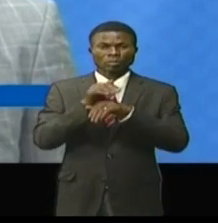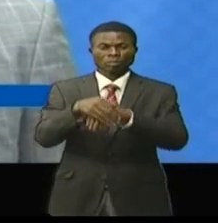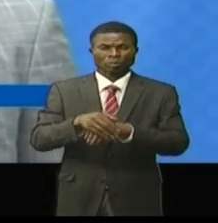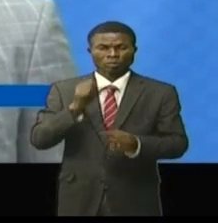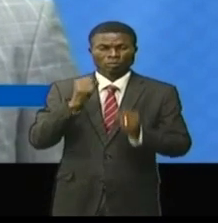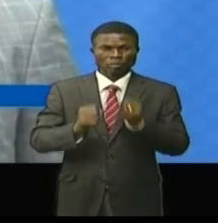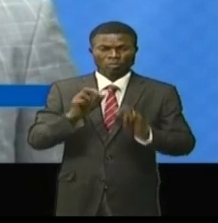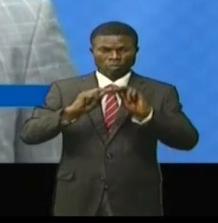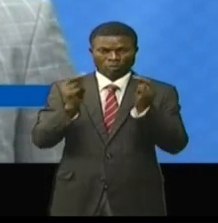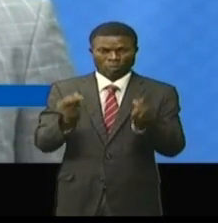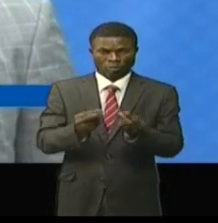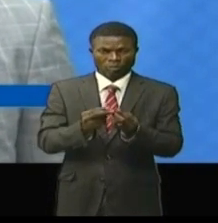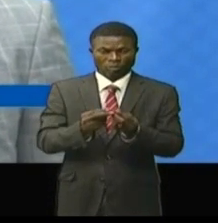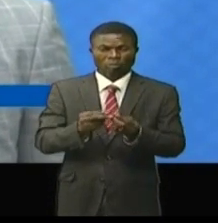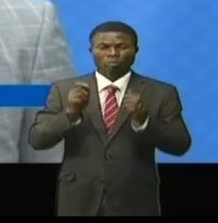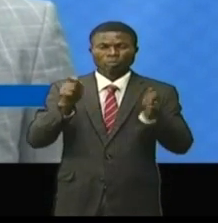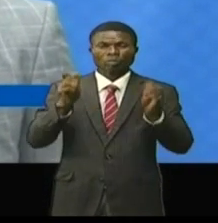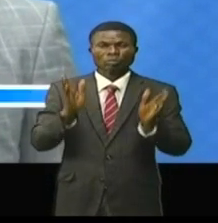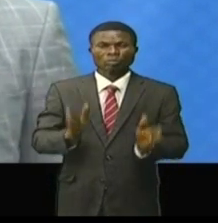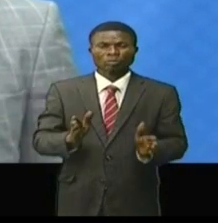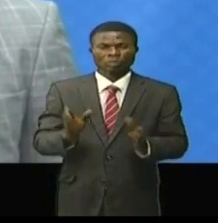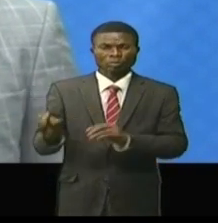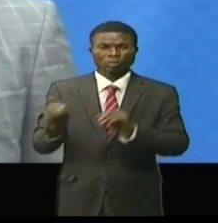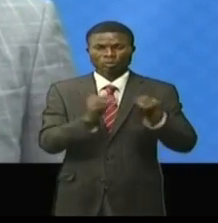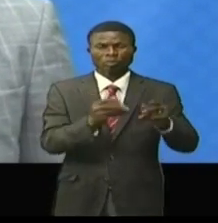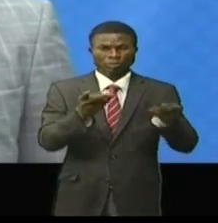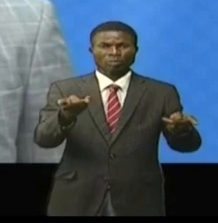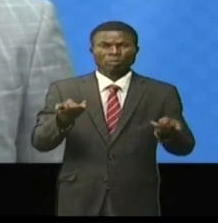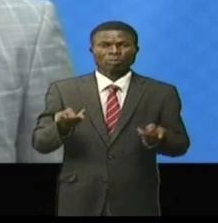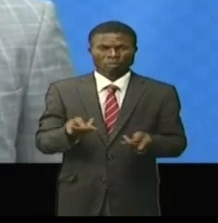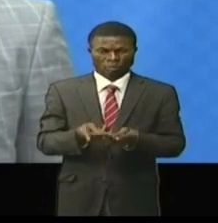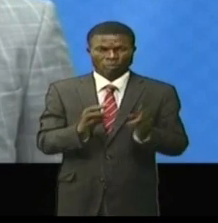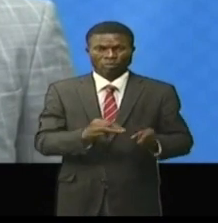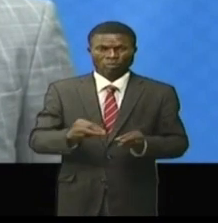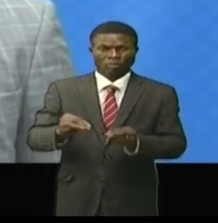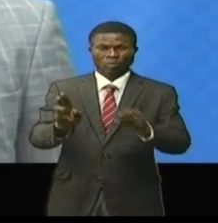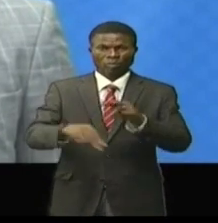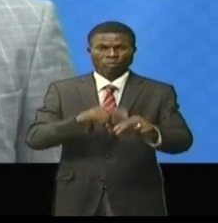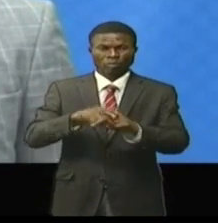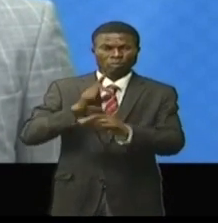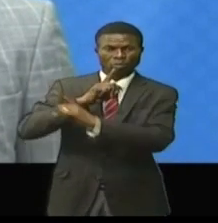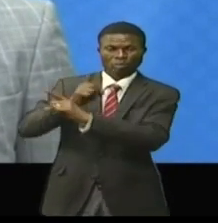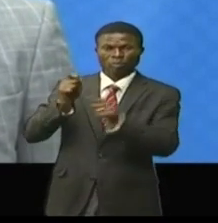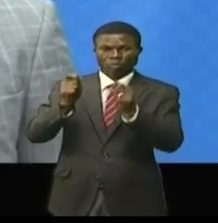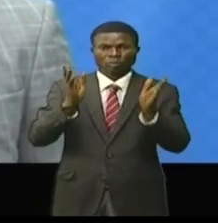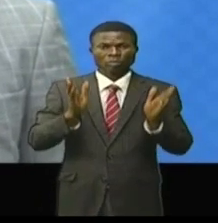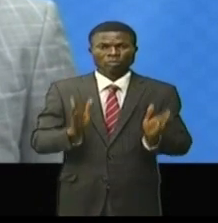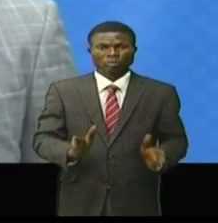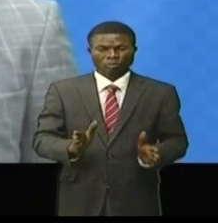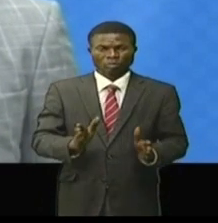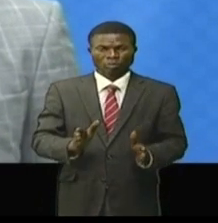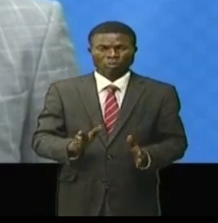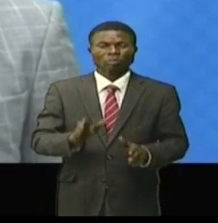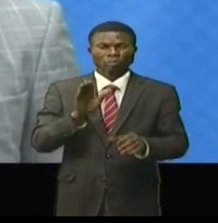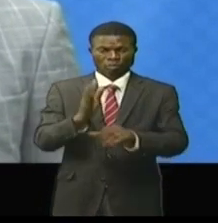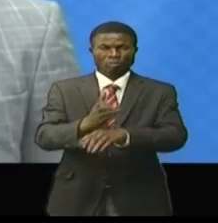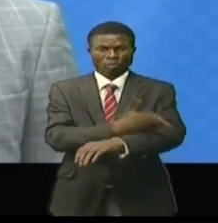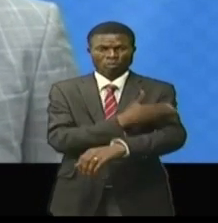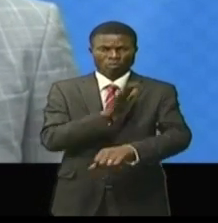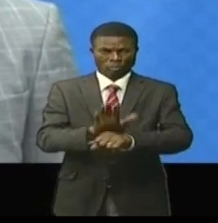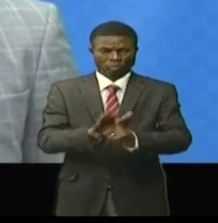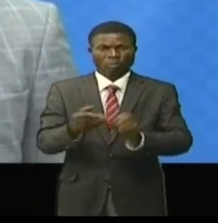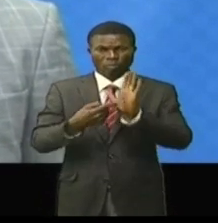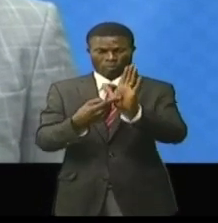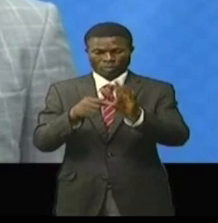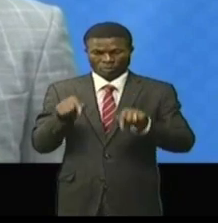de la dépénalisation des délits de presse et la mise en place d'un mécanisme national de protection des journalistes. Donc autant d'avancées qui justifient